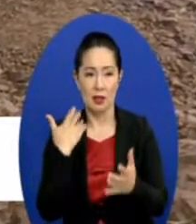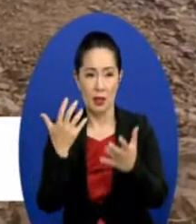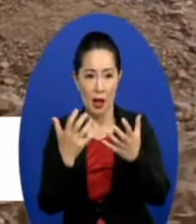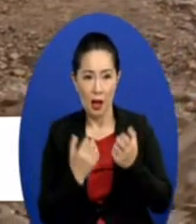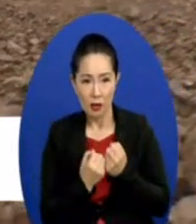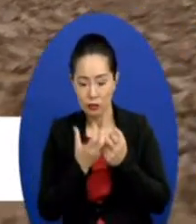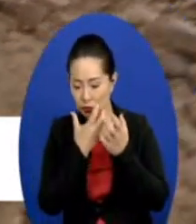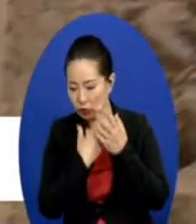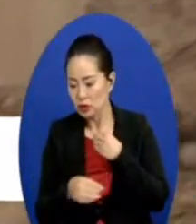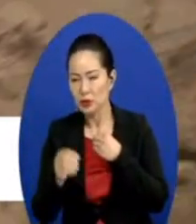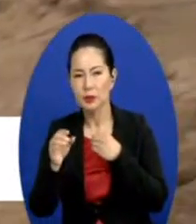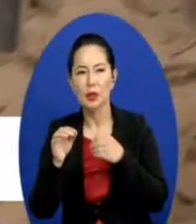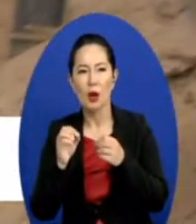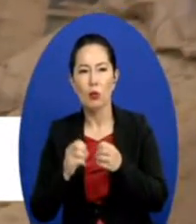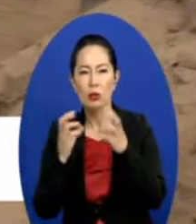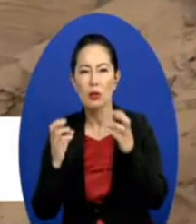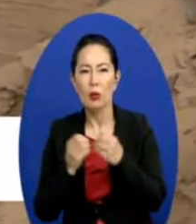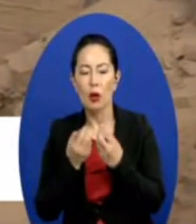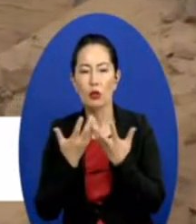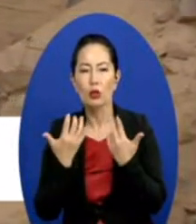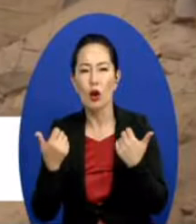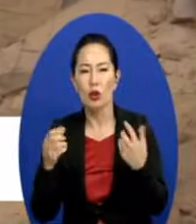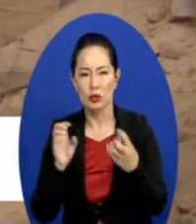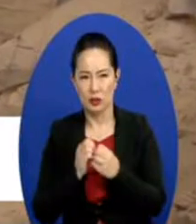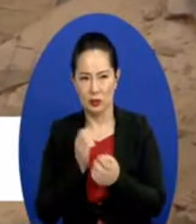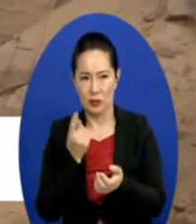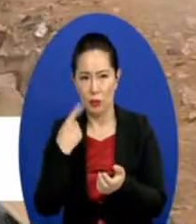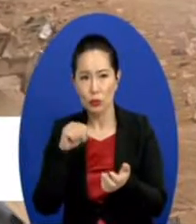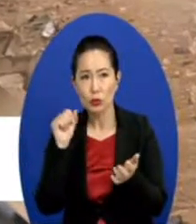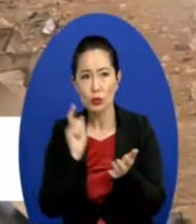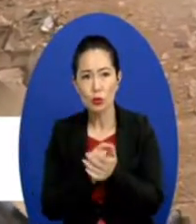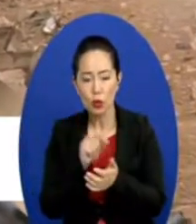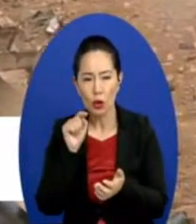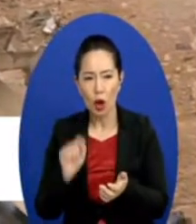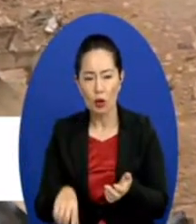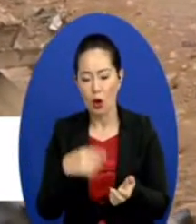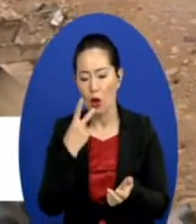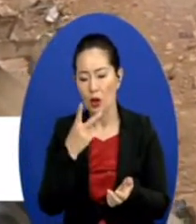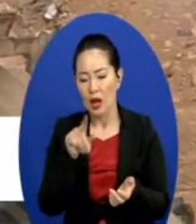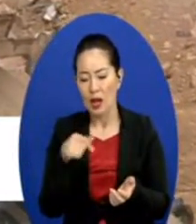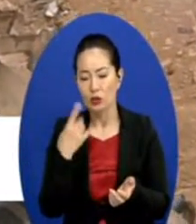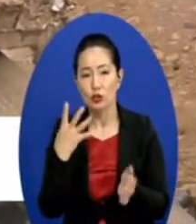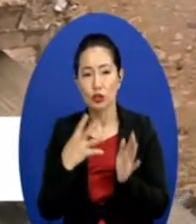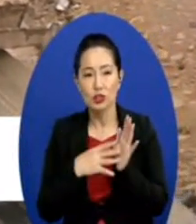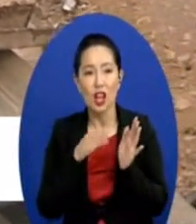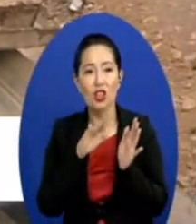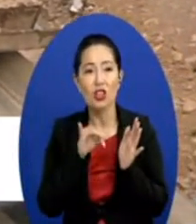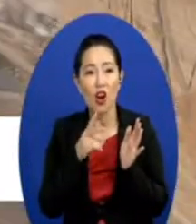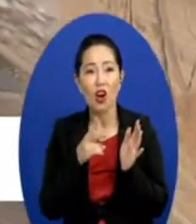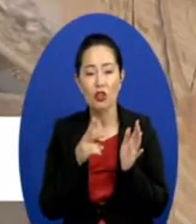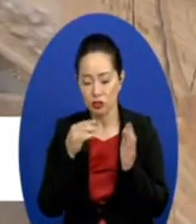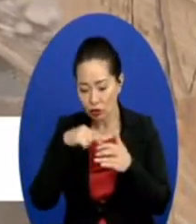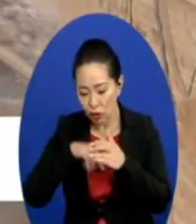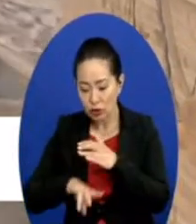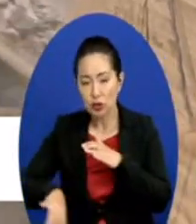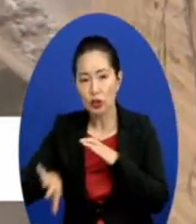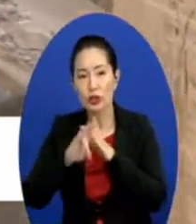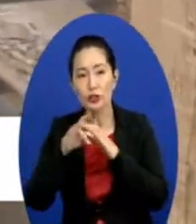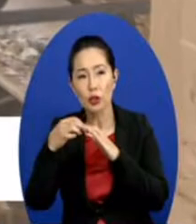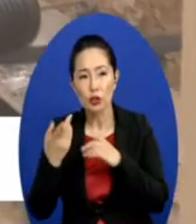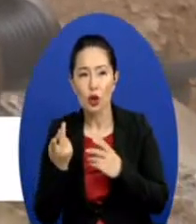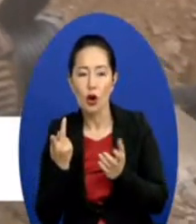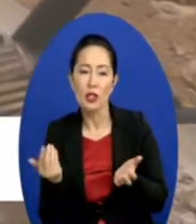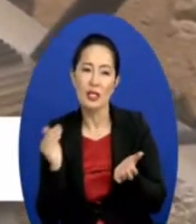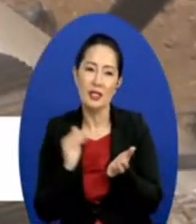жишиг болох үйл олон бүтээн байгуулалтыг богино хугацаанд хийж байгаа. Хамгийн чухал нь одоо байгаа 2.9 сая тонны нөөц хоёр дахин нэмэгдэх урьдчилсан